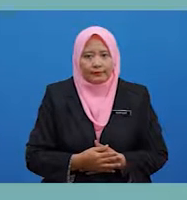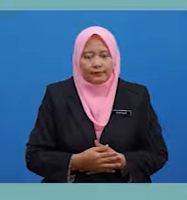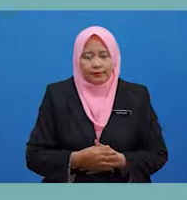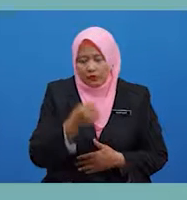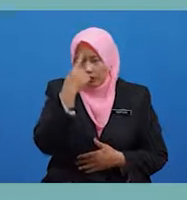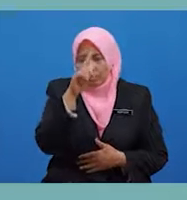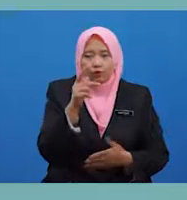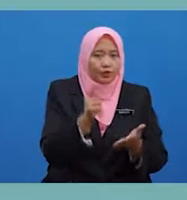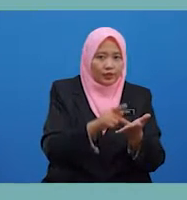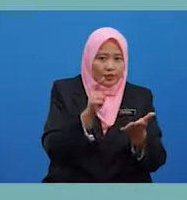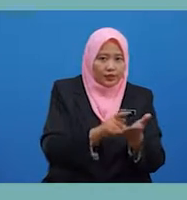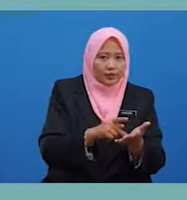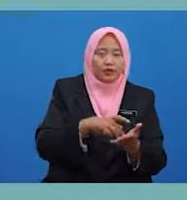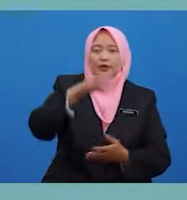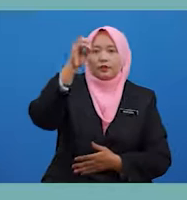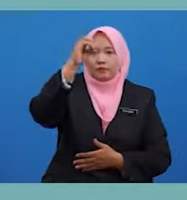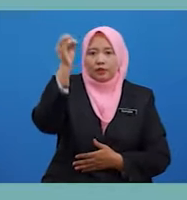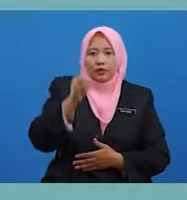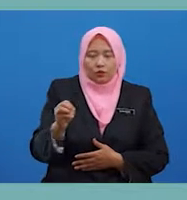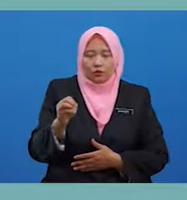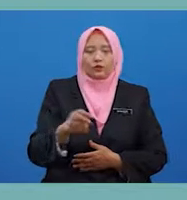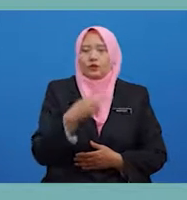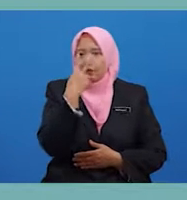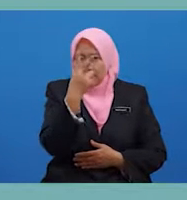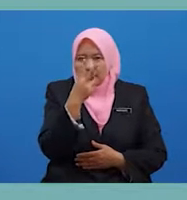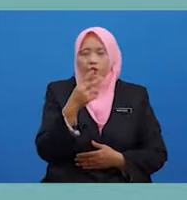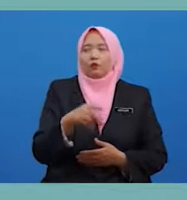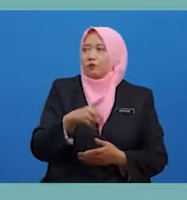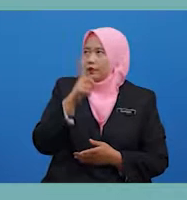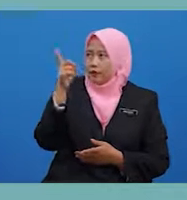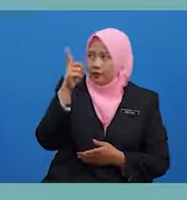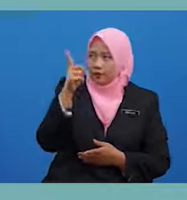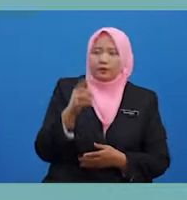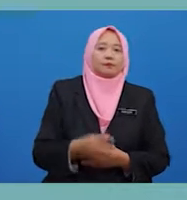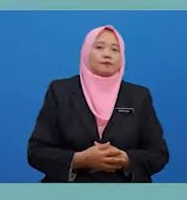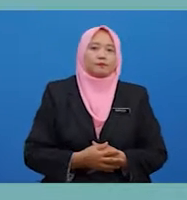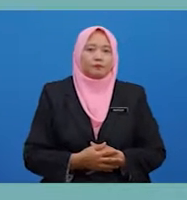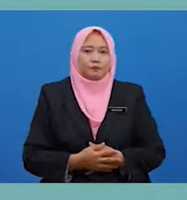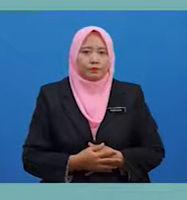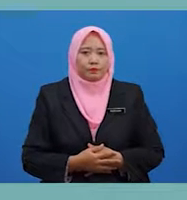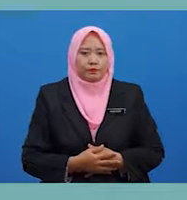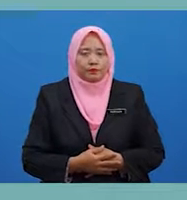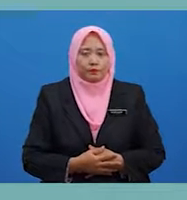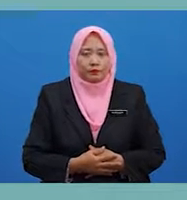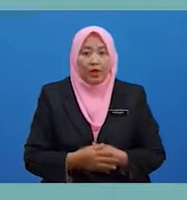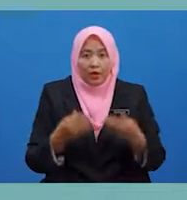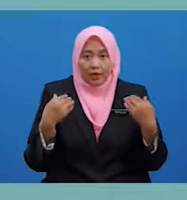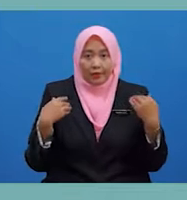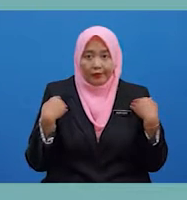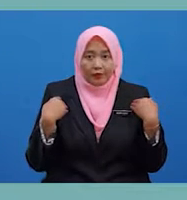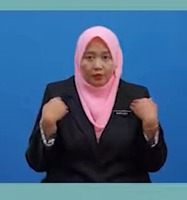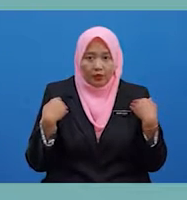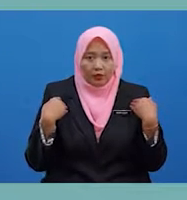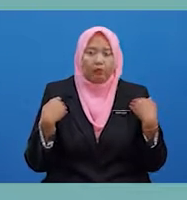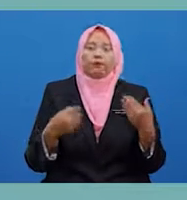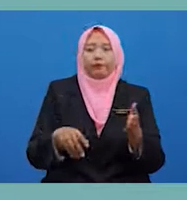Dan darabkan pula dengan 100. Kita akan mendapat jawapan berlaku pengurangan